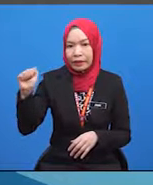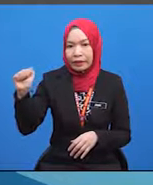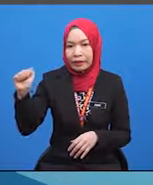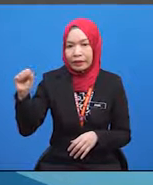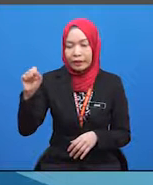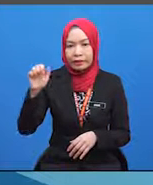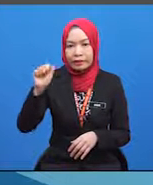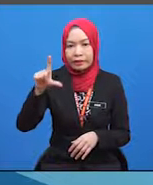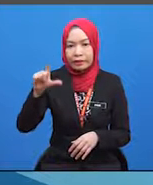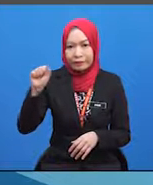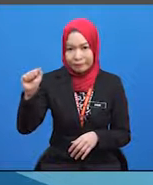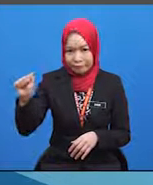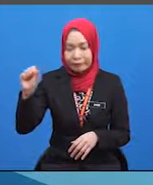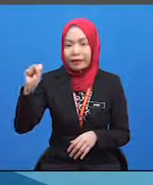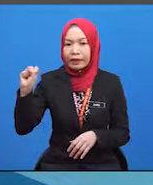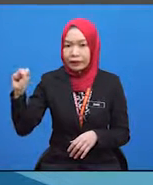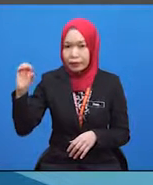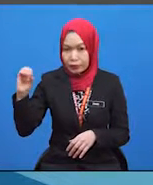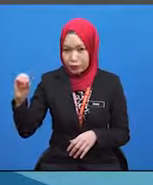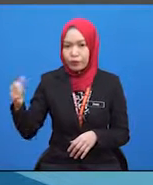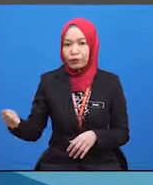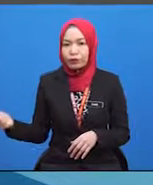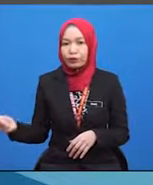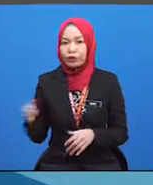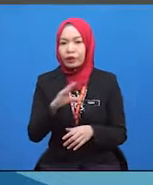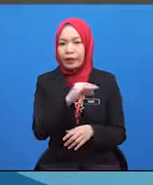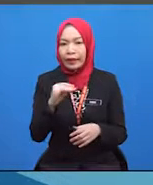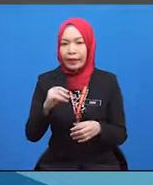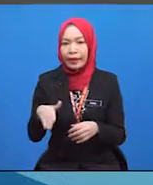Ia akan mengeluarkan tiga submenu.